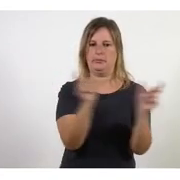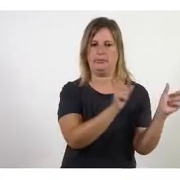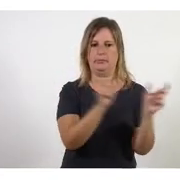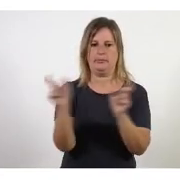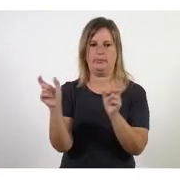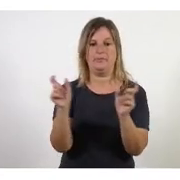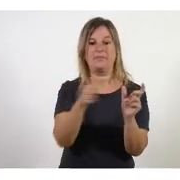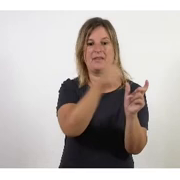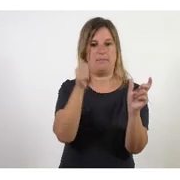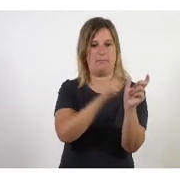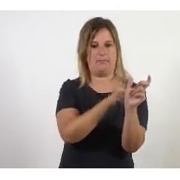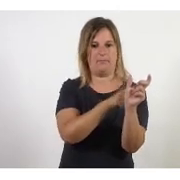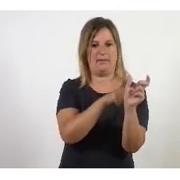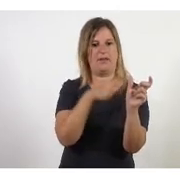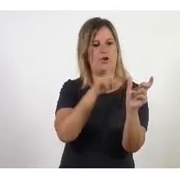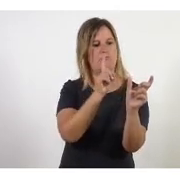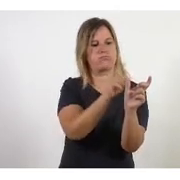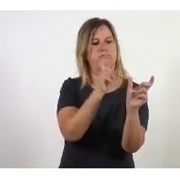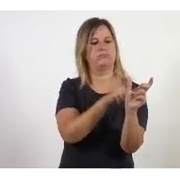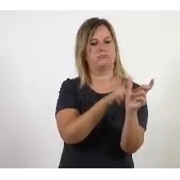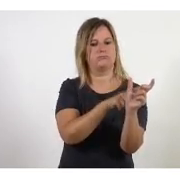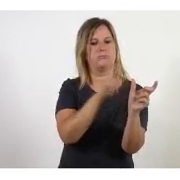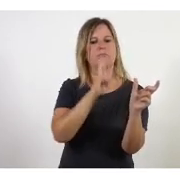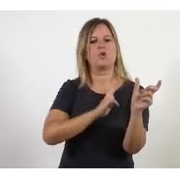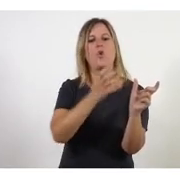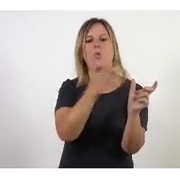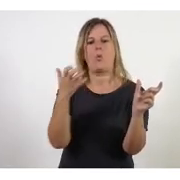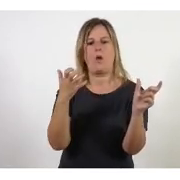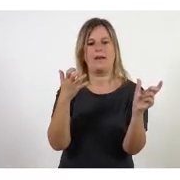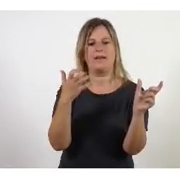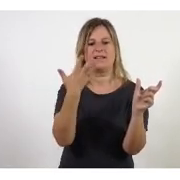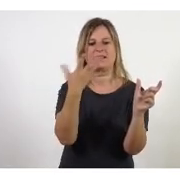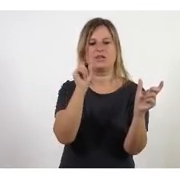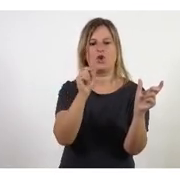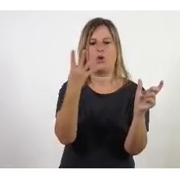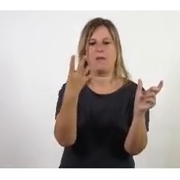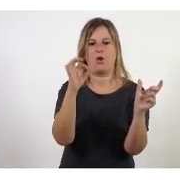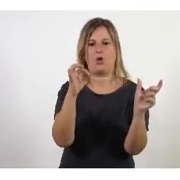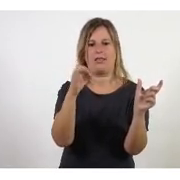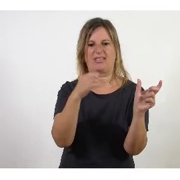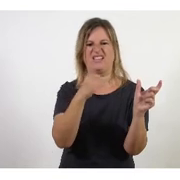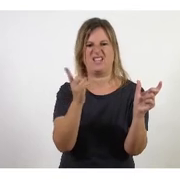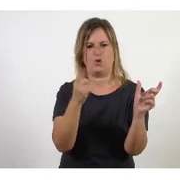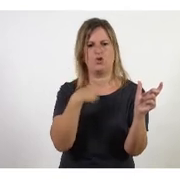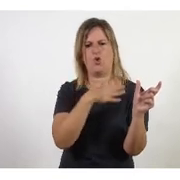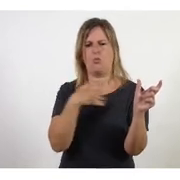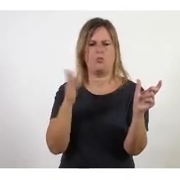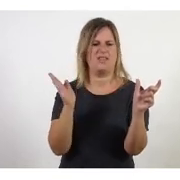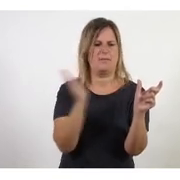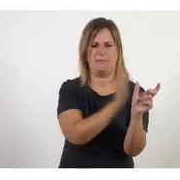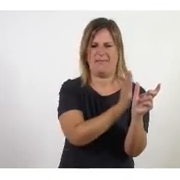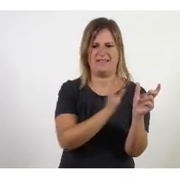clip. Quan el selecciono em diu la durada, 5,40 segons. I jo el vull fer més curtet.